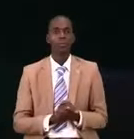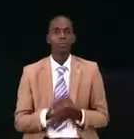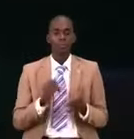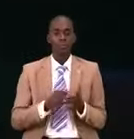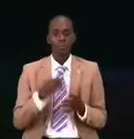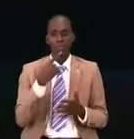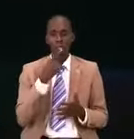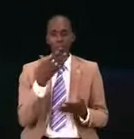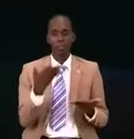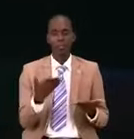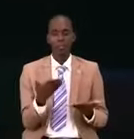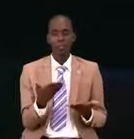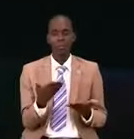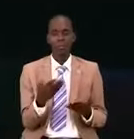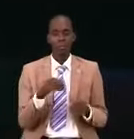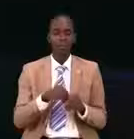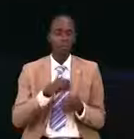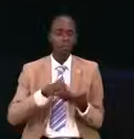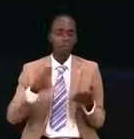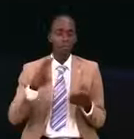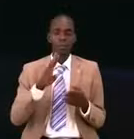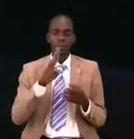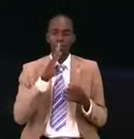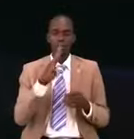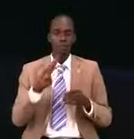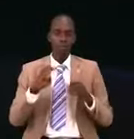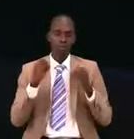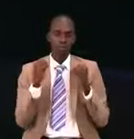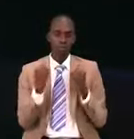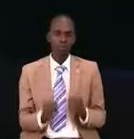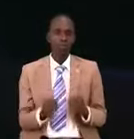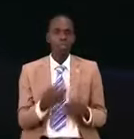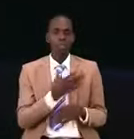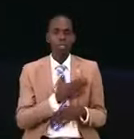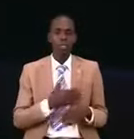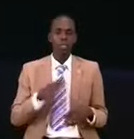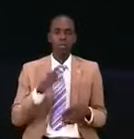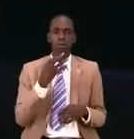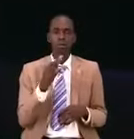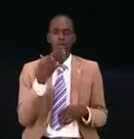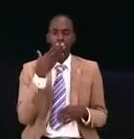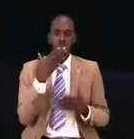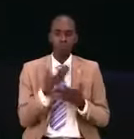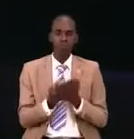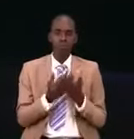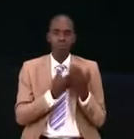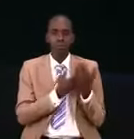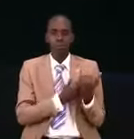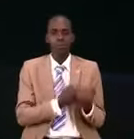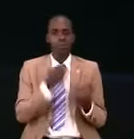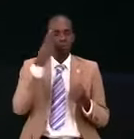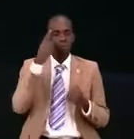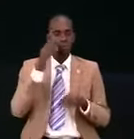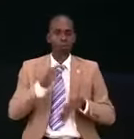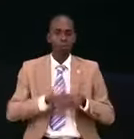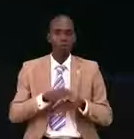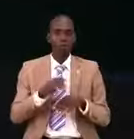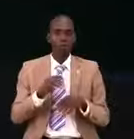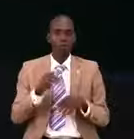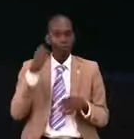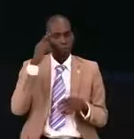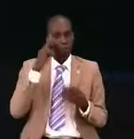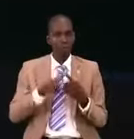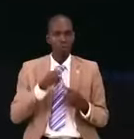courage car c'est toi qui mettra ce peuple en possession du pays